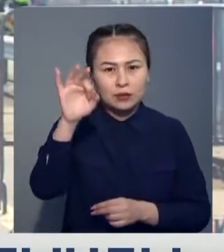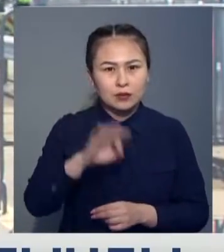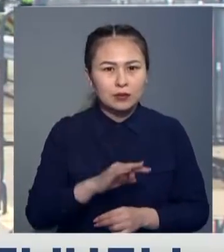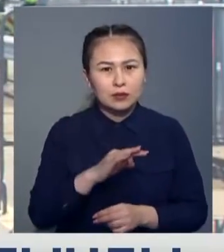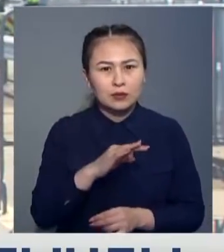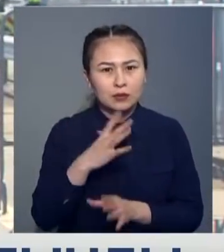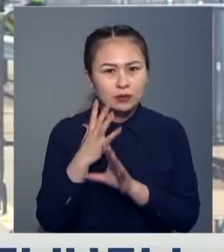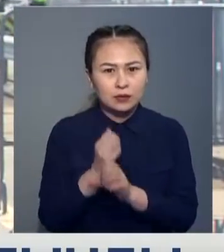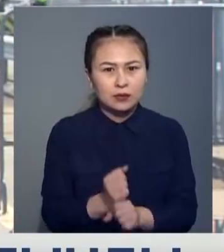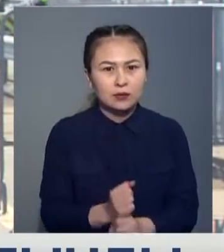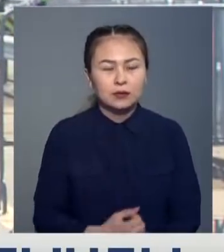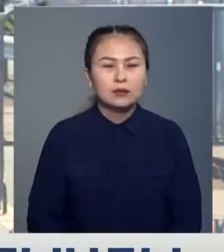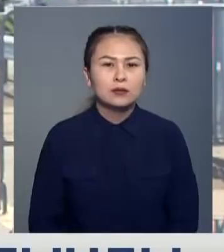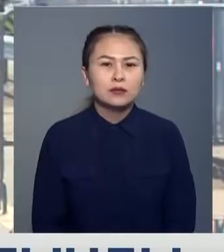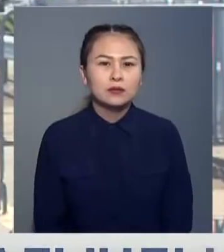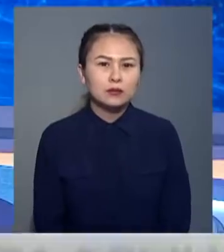дейін қысқарыпты.